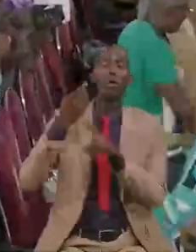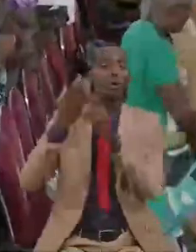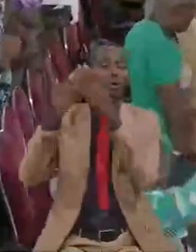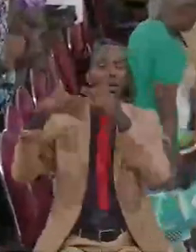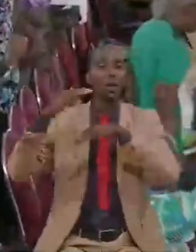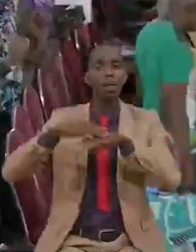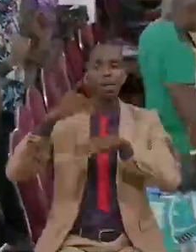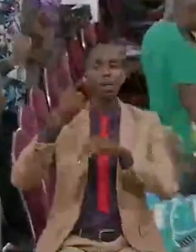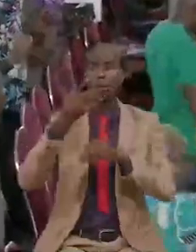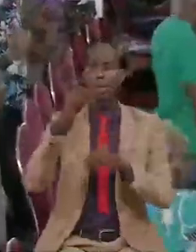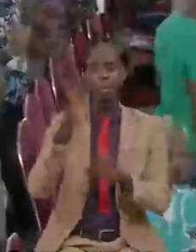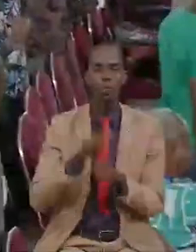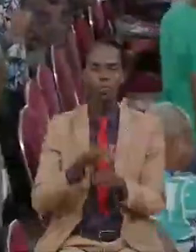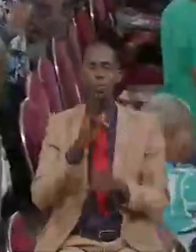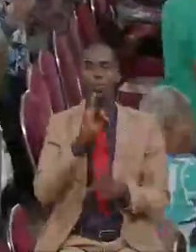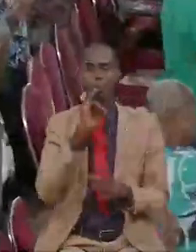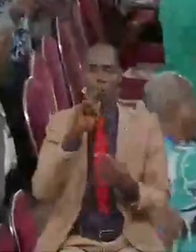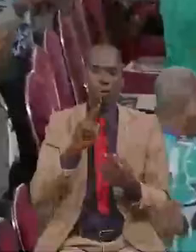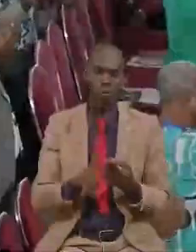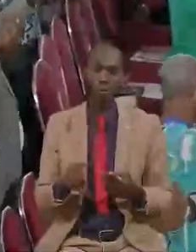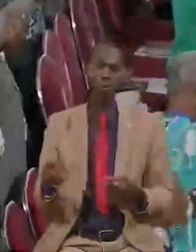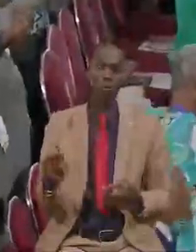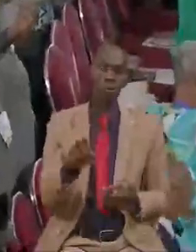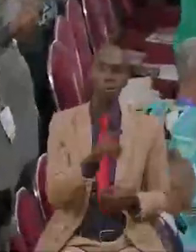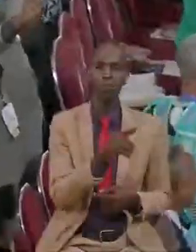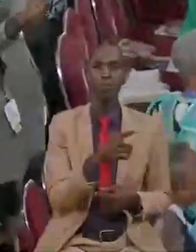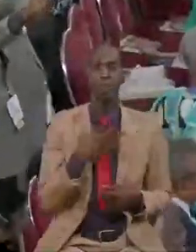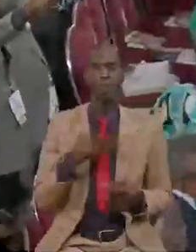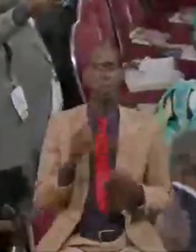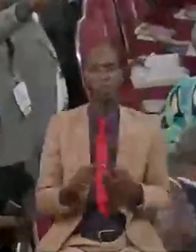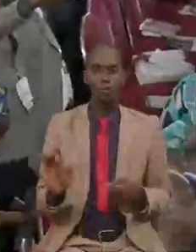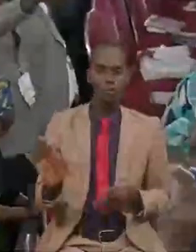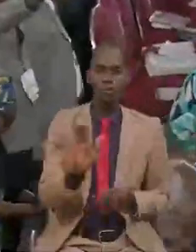La promesse est pour vous, pour vos enfants,